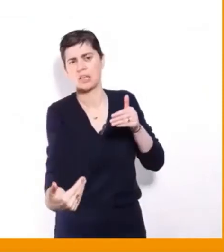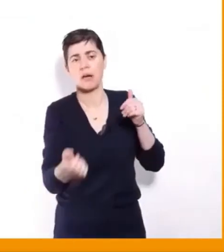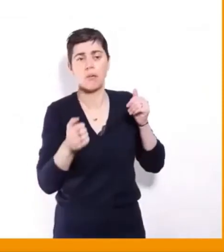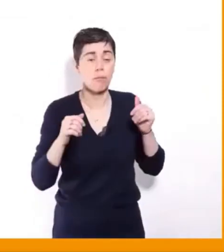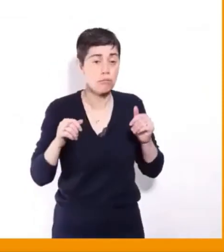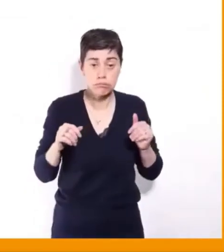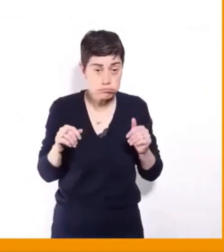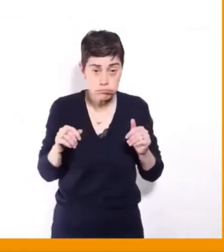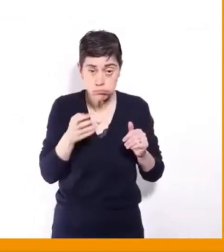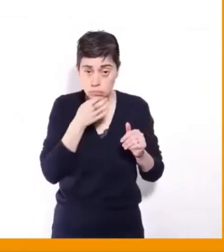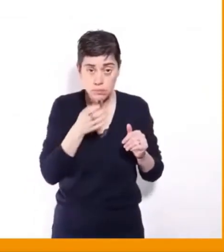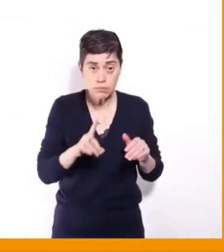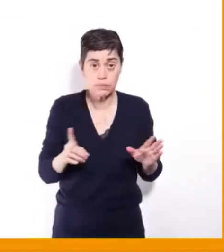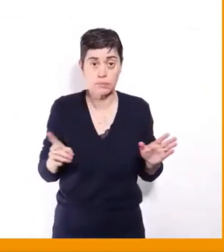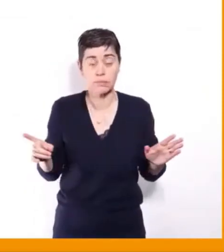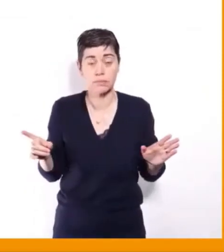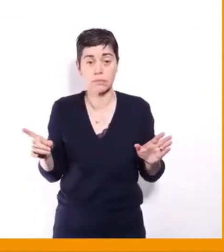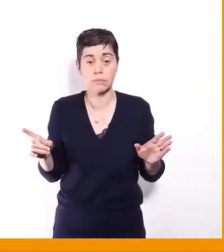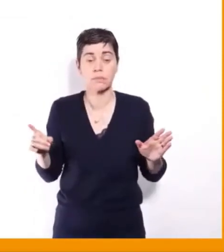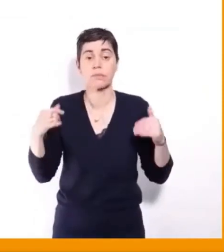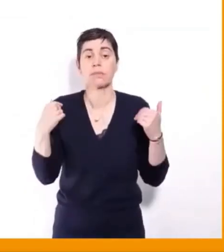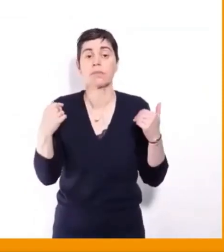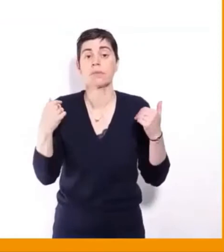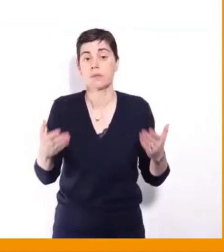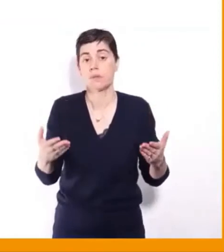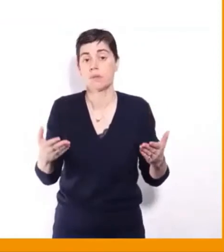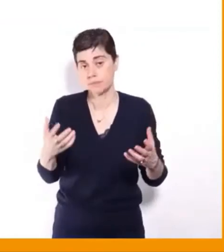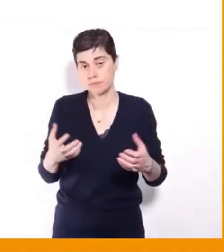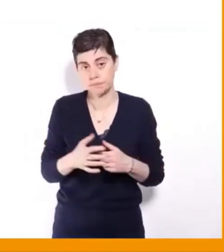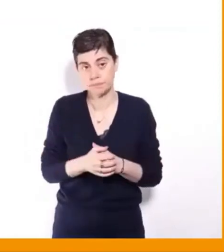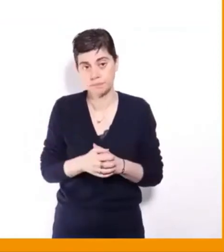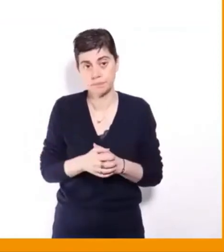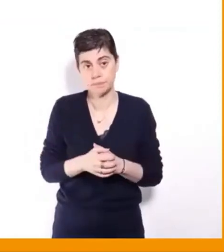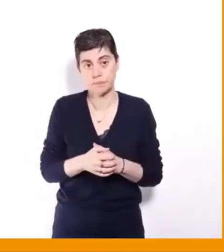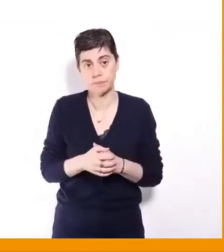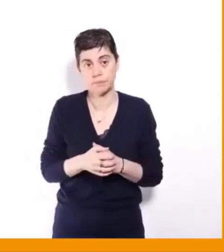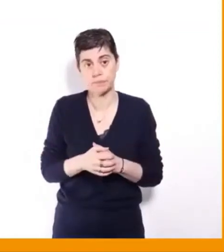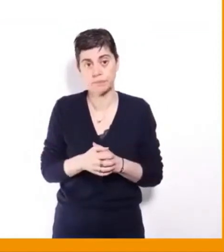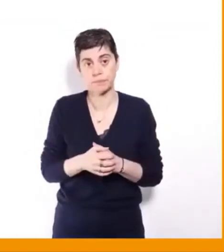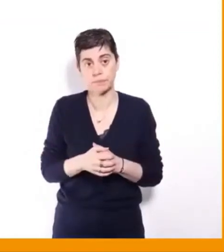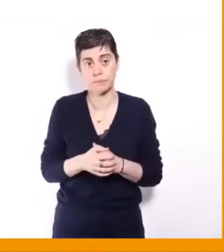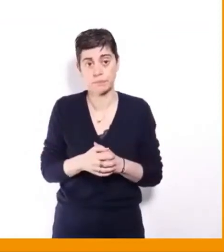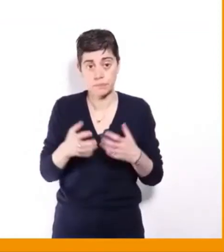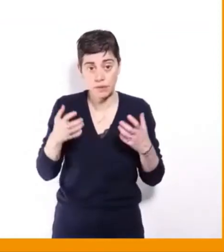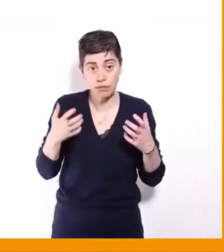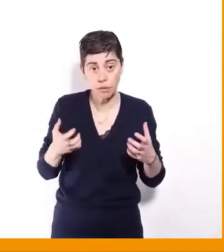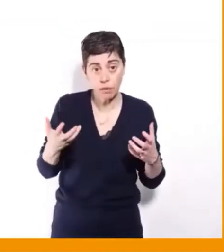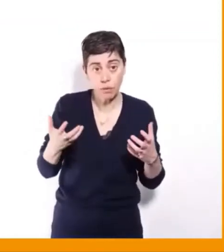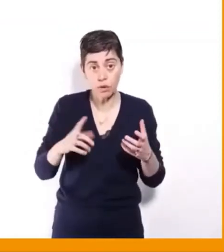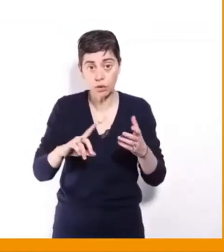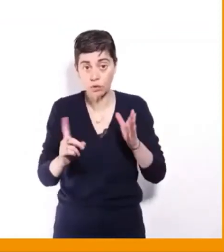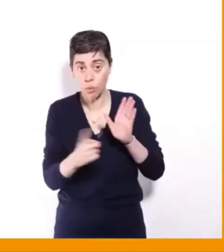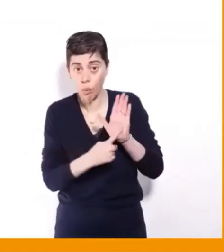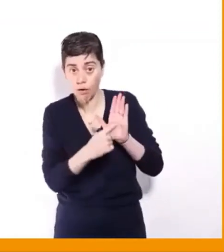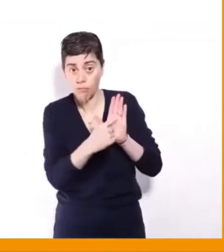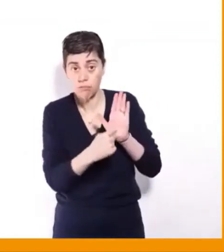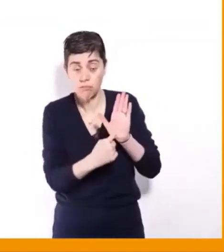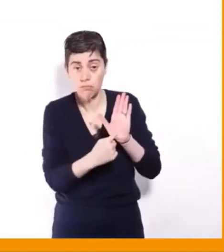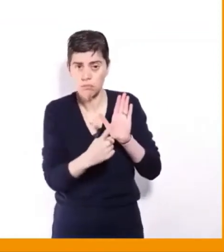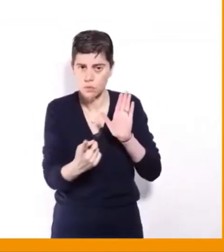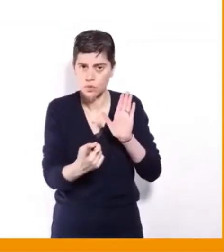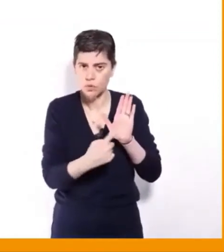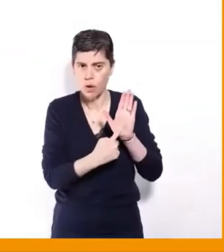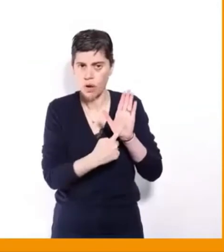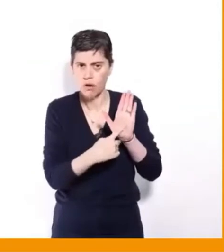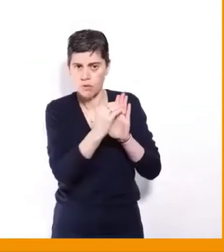Moi, ce que je mets en avant, c'est cette idée que si on veut que nos droits grandissent, il va